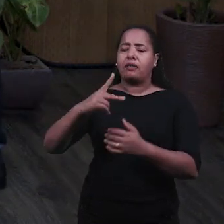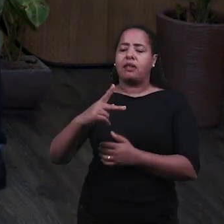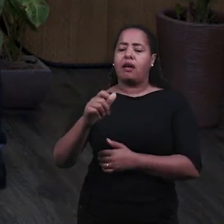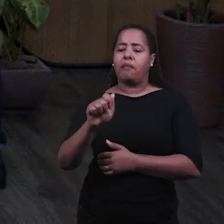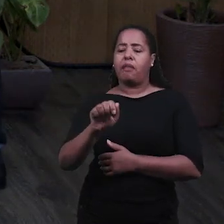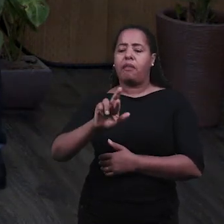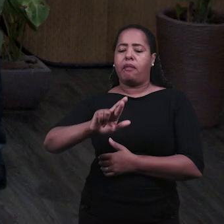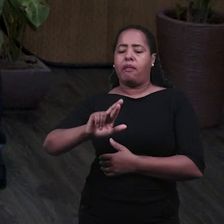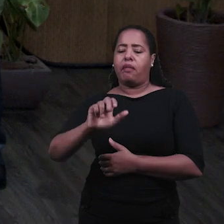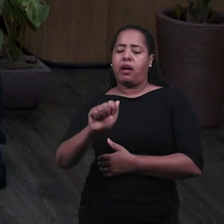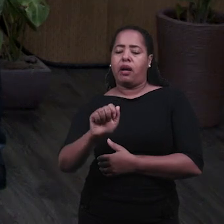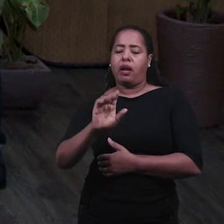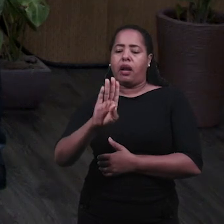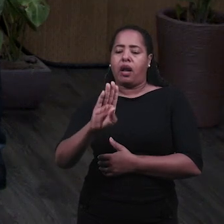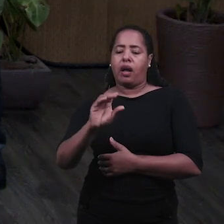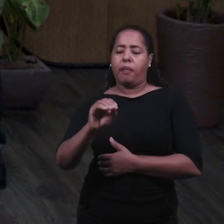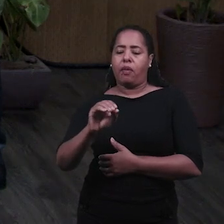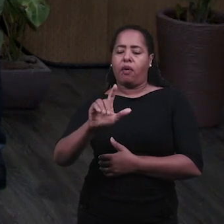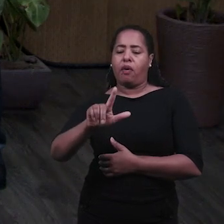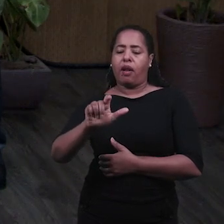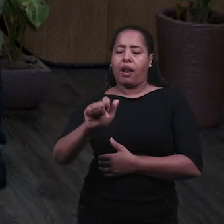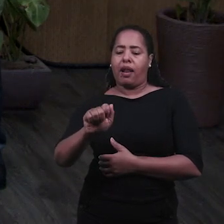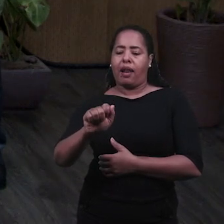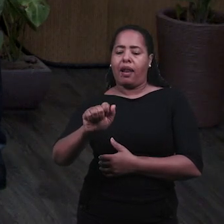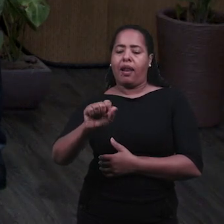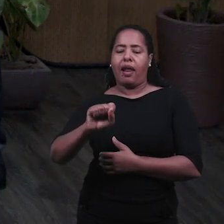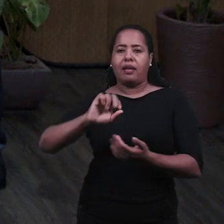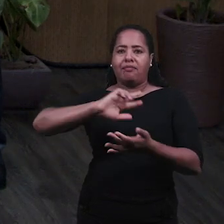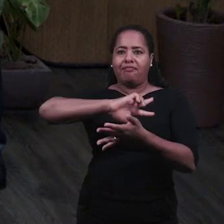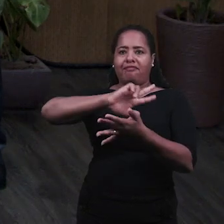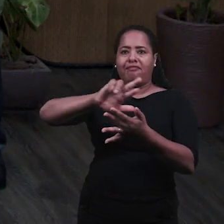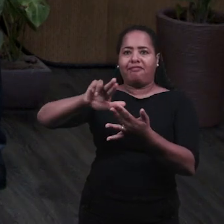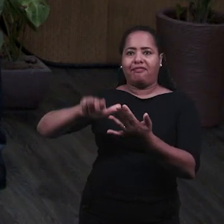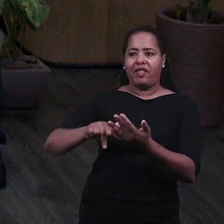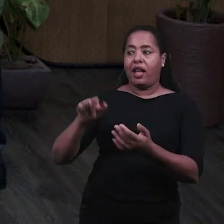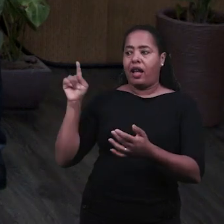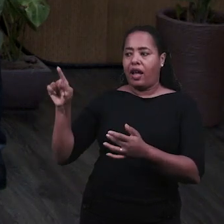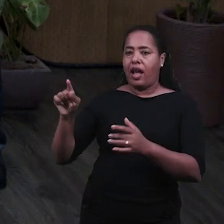Et certainement, à cette époque, la foule était là,